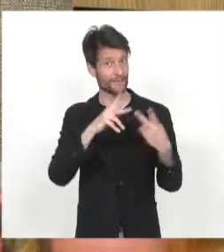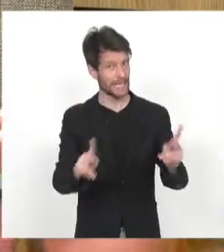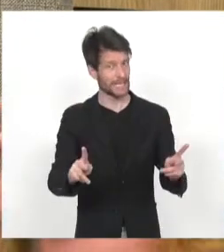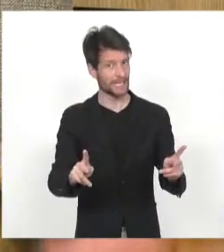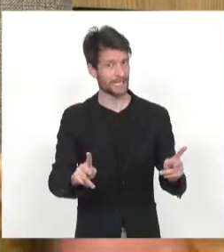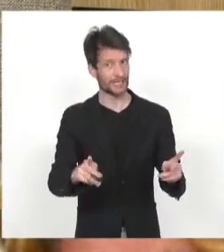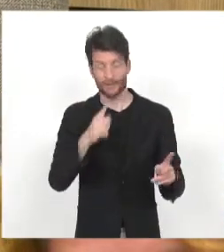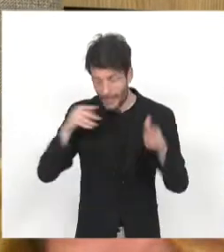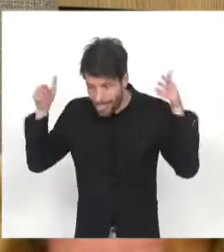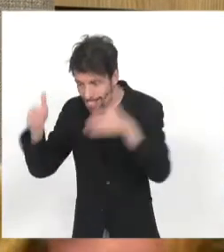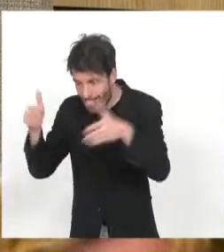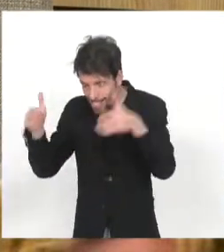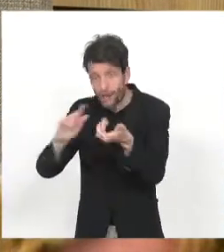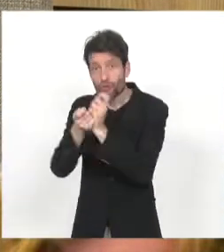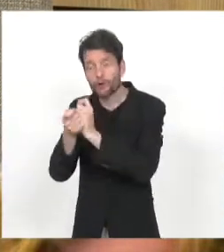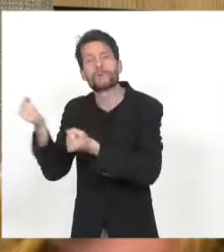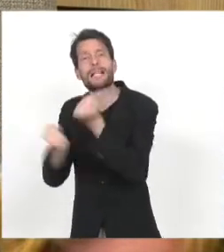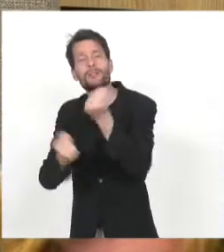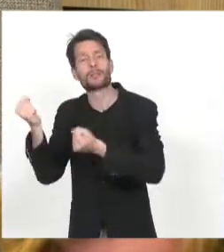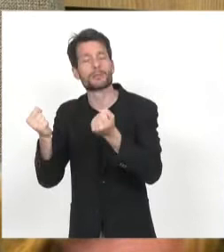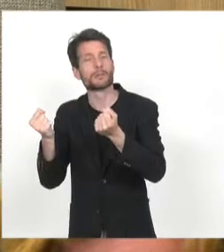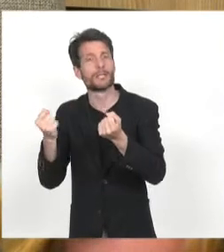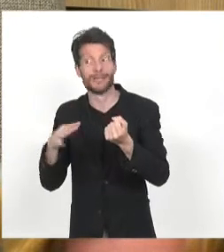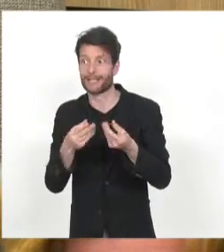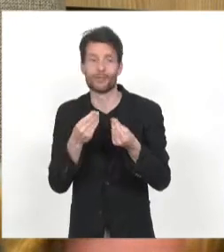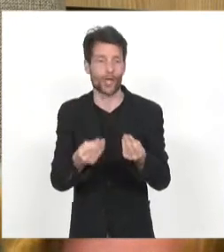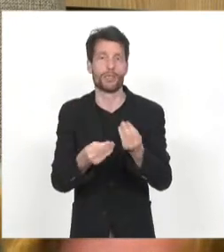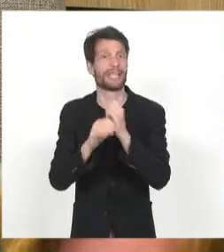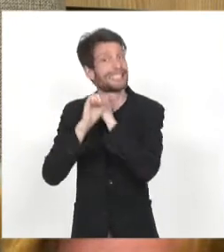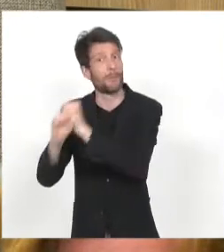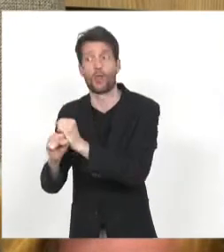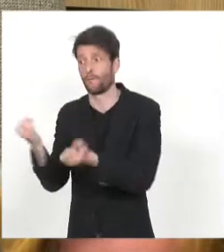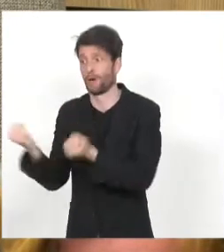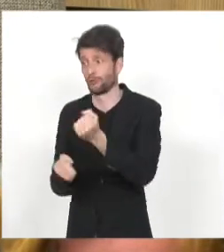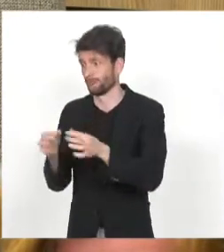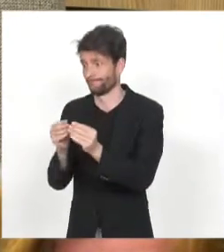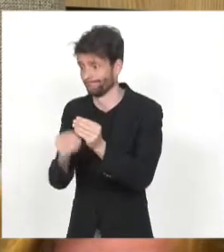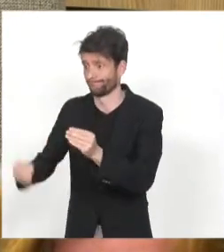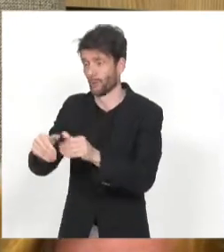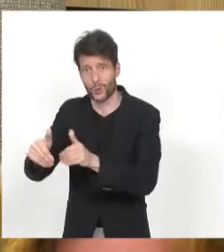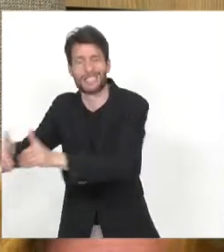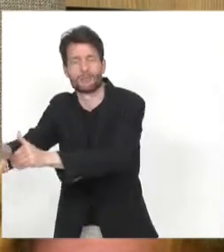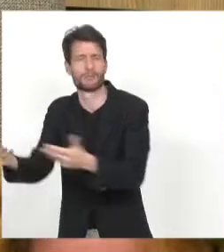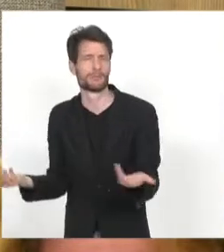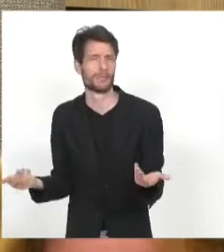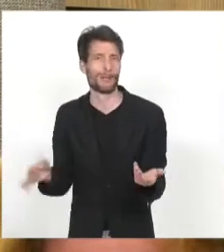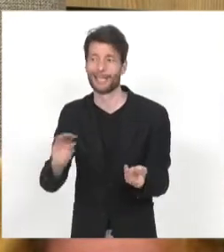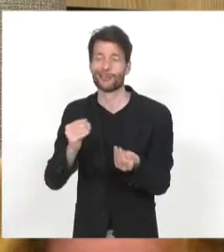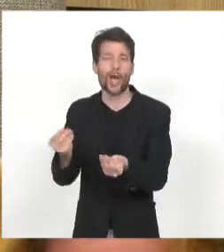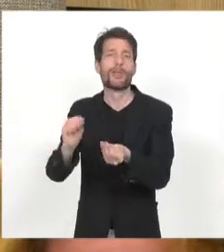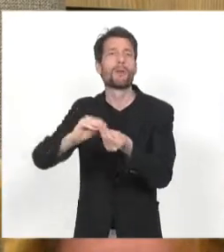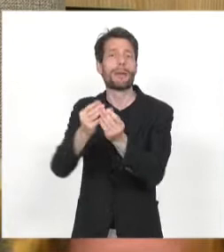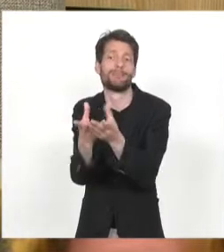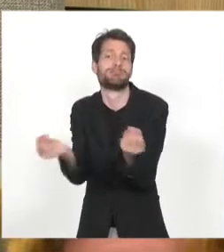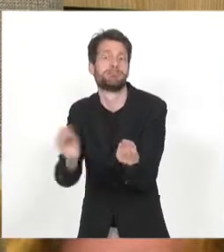de véhicule et donc de prolonger la dépendance à la voiture, ce qui ne contribuerait en aucun cas à la résolution des crises, qu'elles